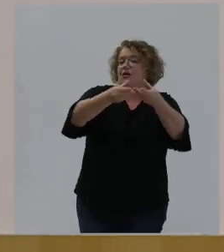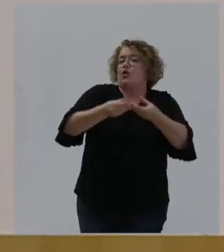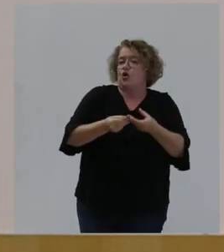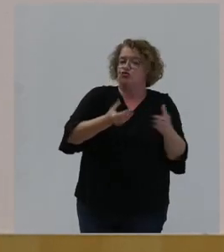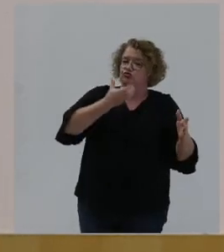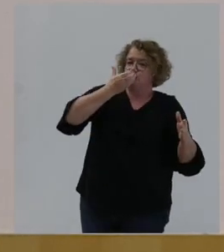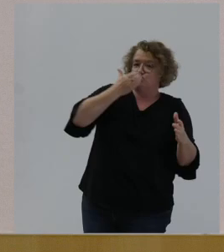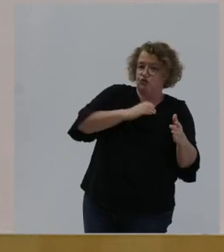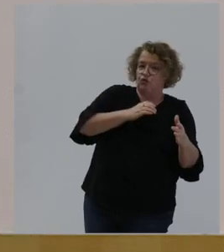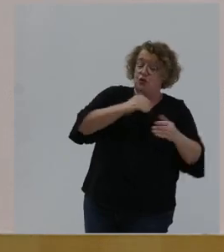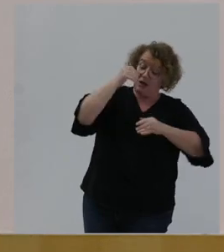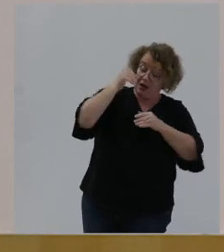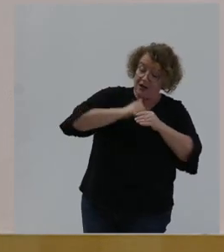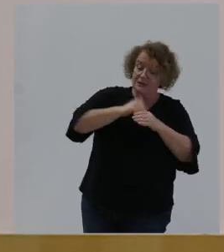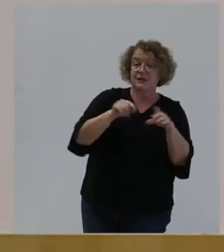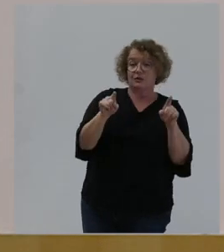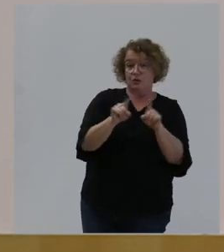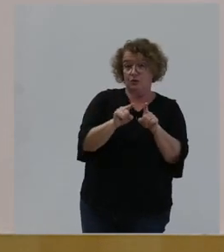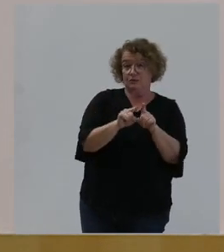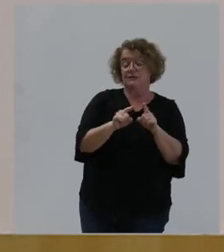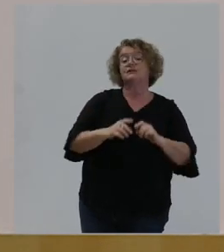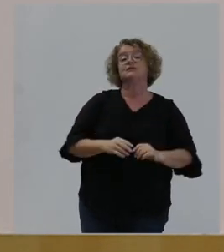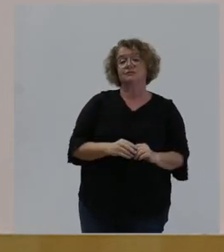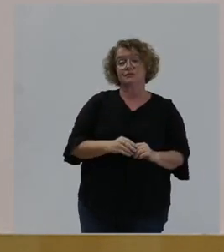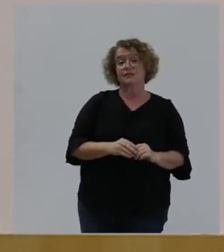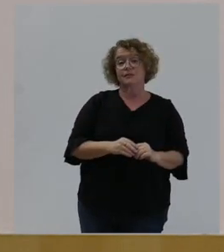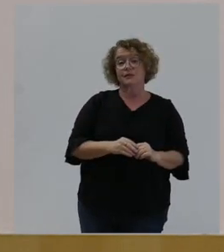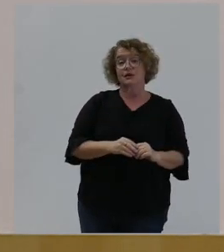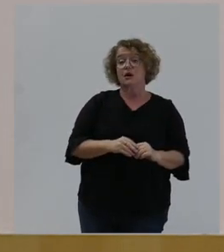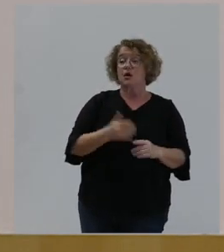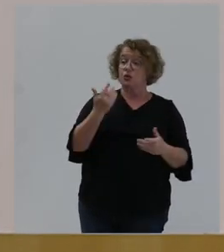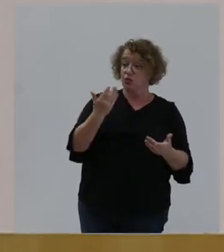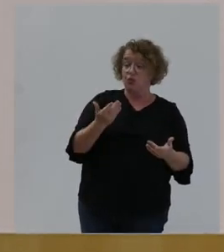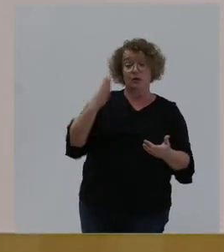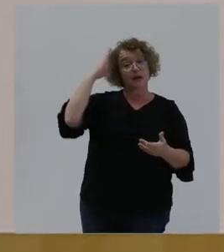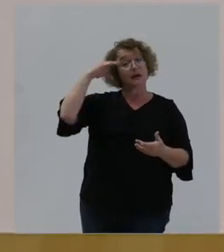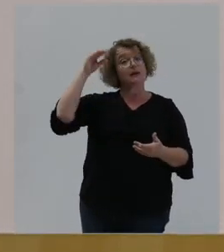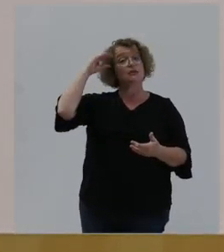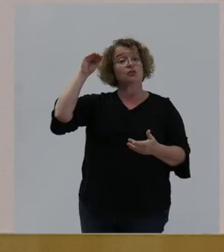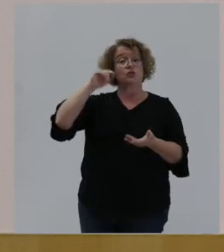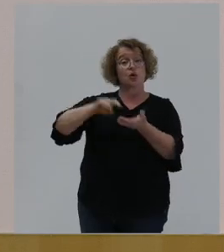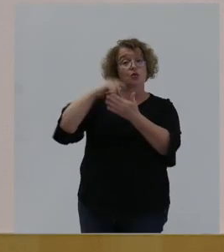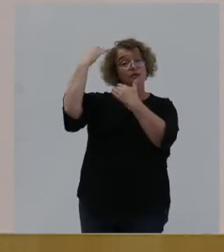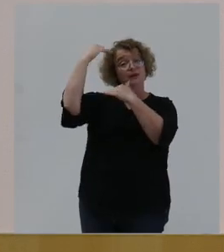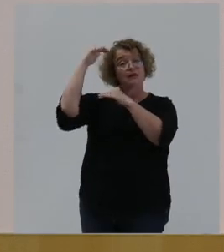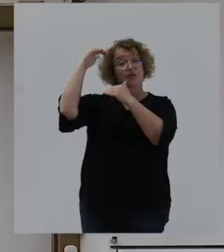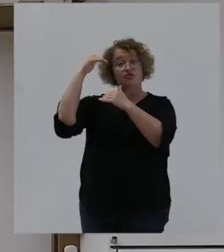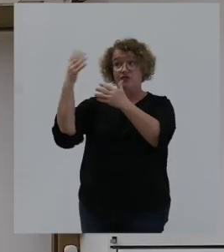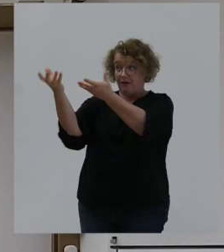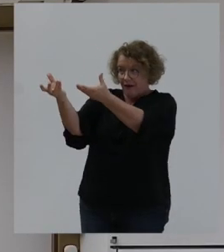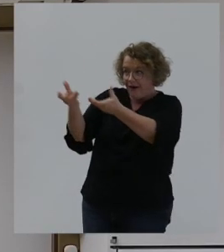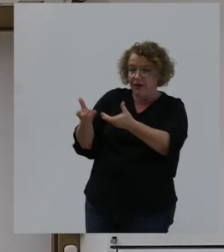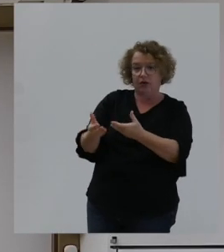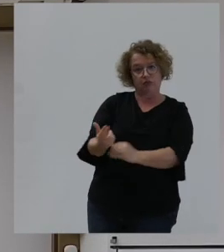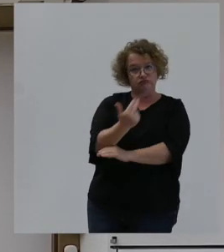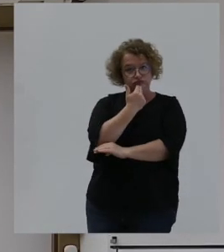de l'internationalisation en interne, c'est-à-dire en améliorant l'accueil des étudiants étrangers, par exemple.